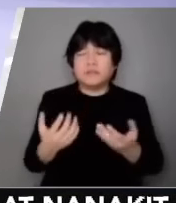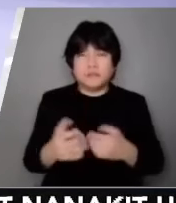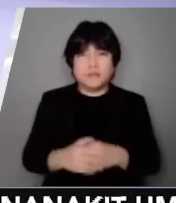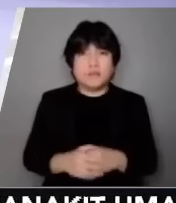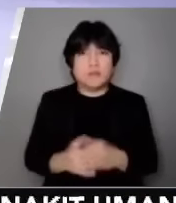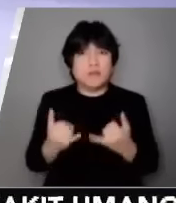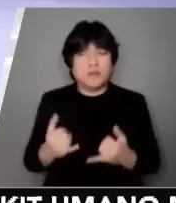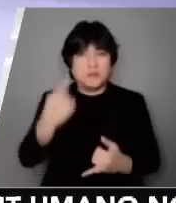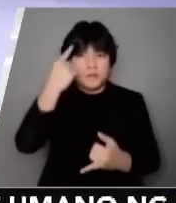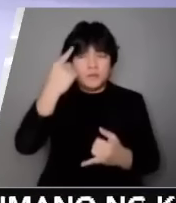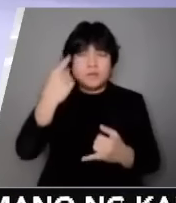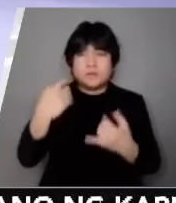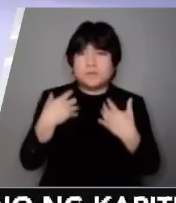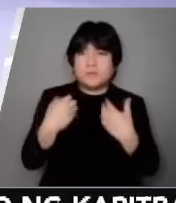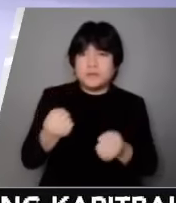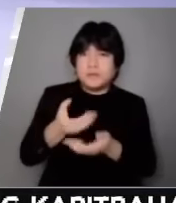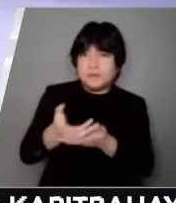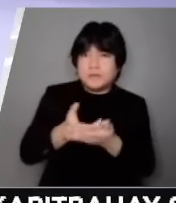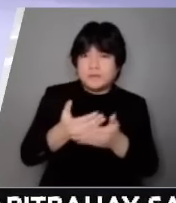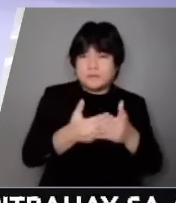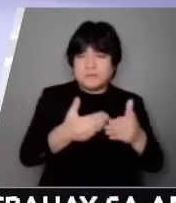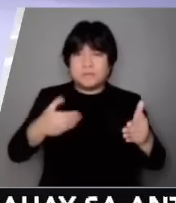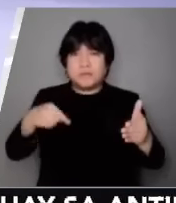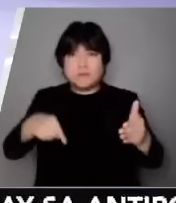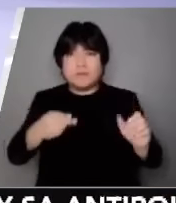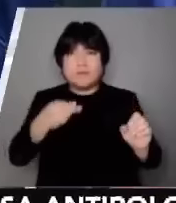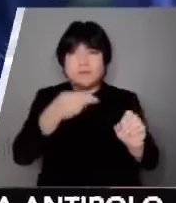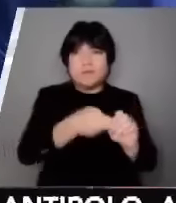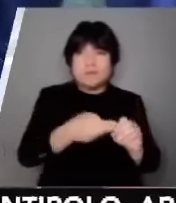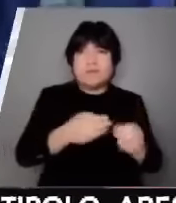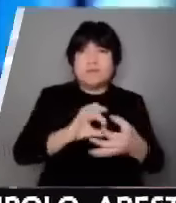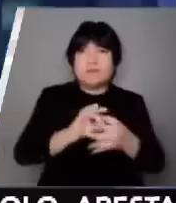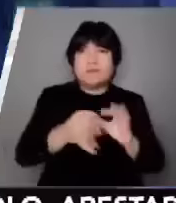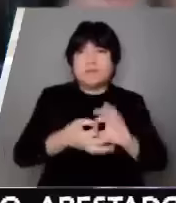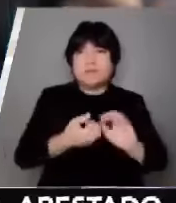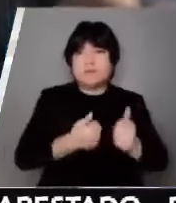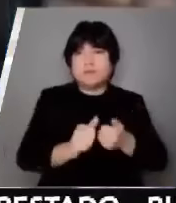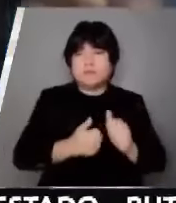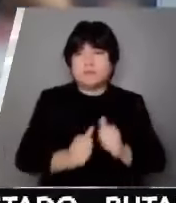sa Paris Olympics. Balitang hatid ni Jamie Santos.